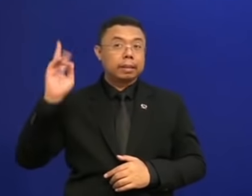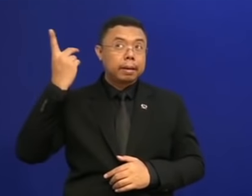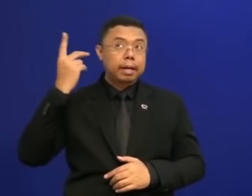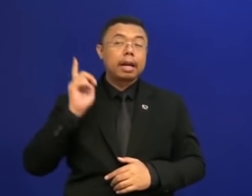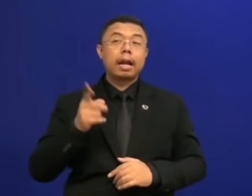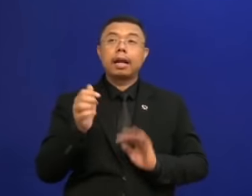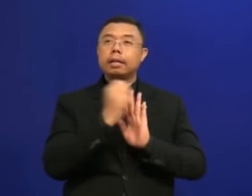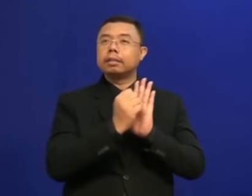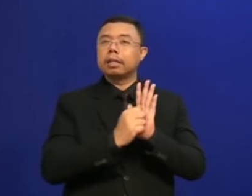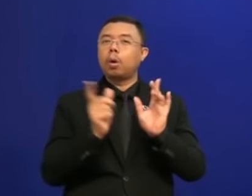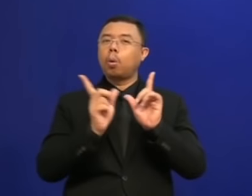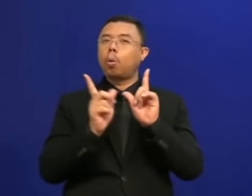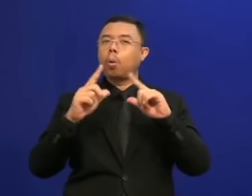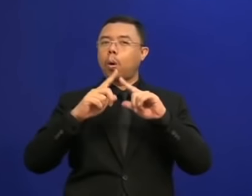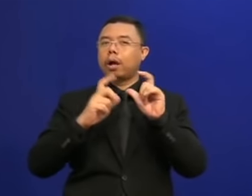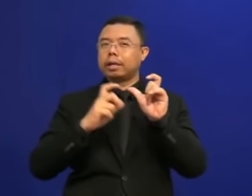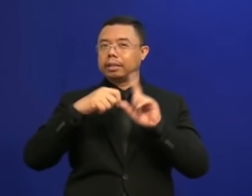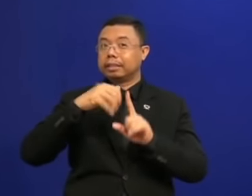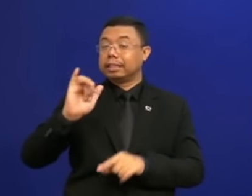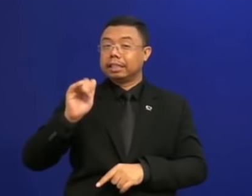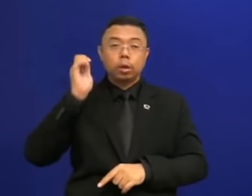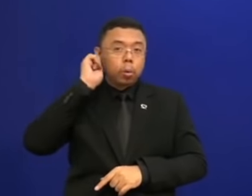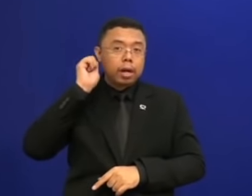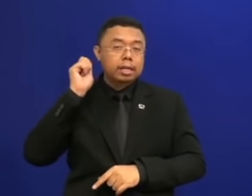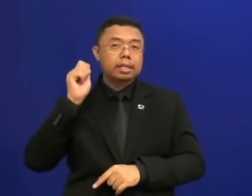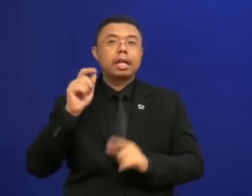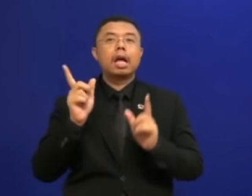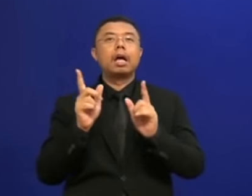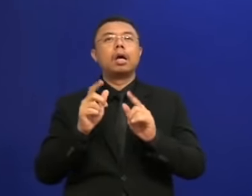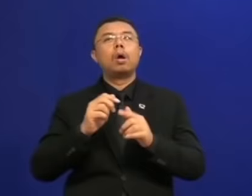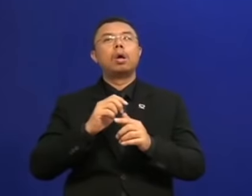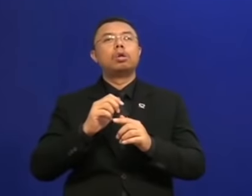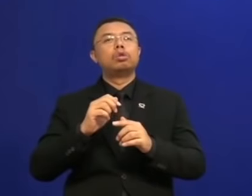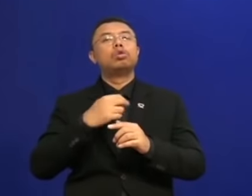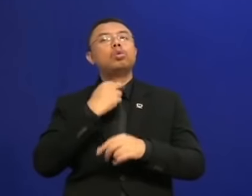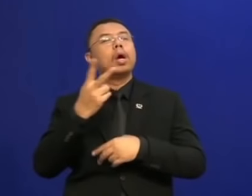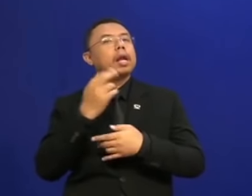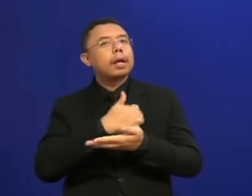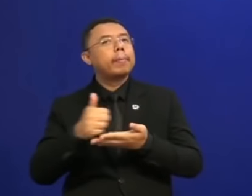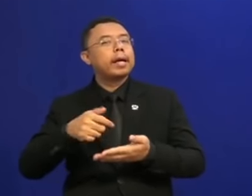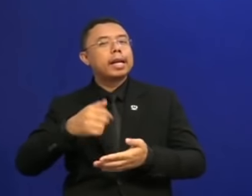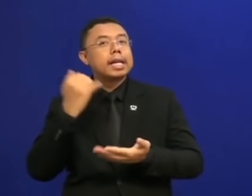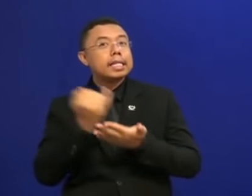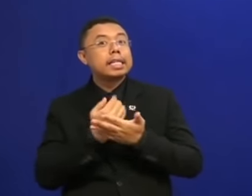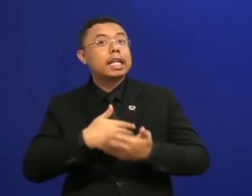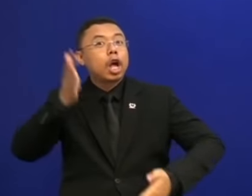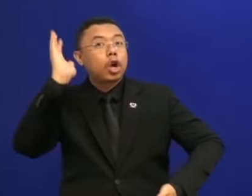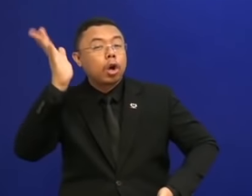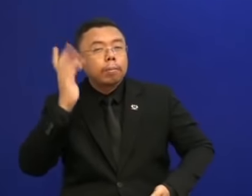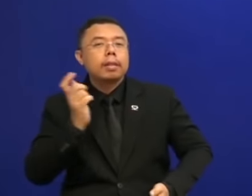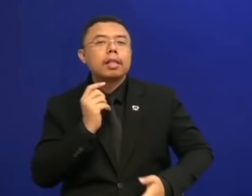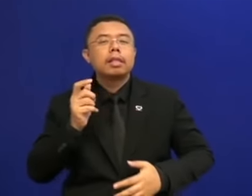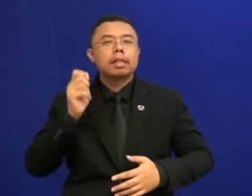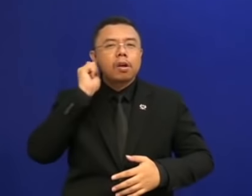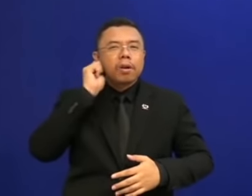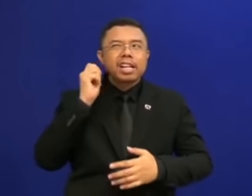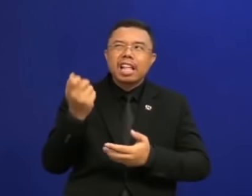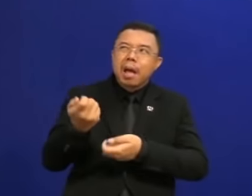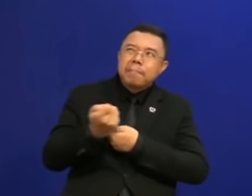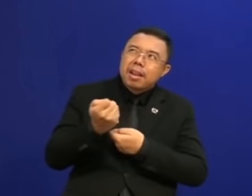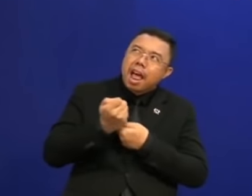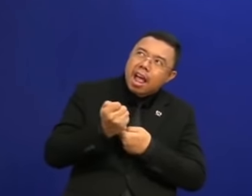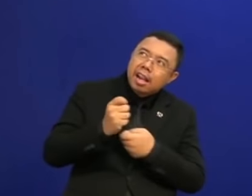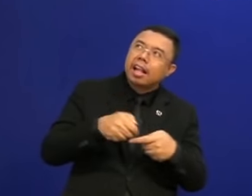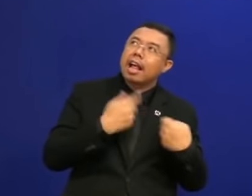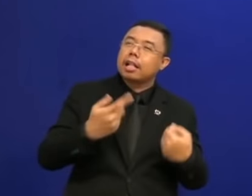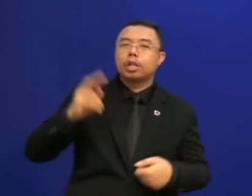Kemarin acara Waski, Wanita Suara Kebenaran Injil, saya berkhotbah mengenai wanita yang